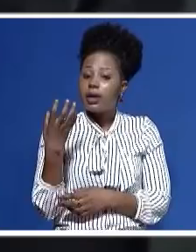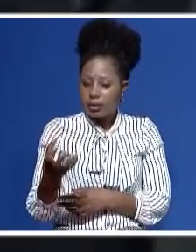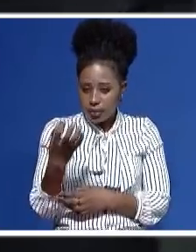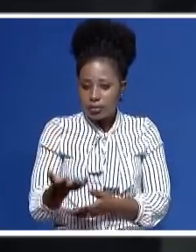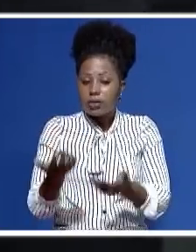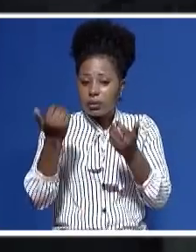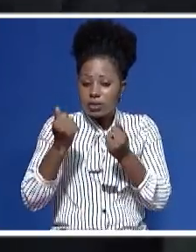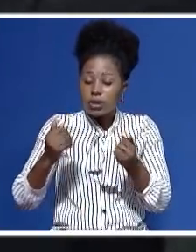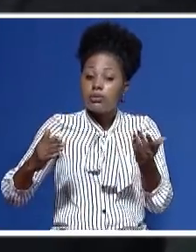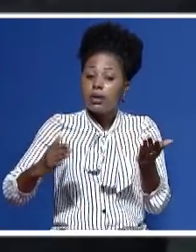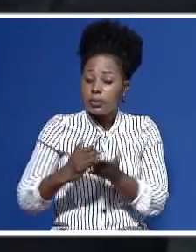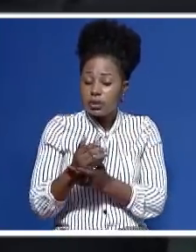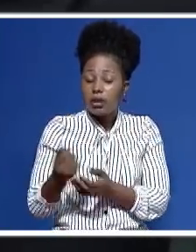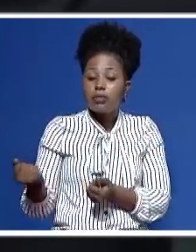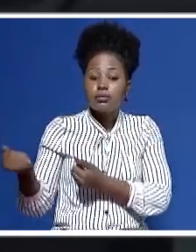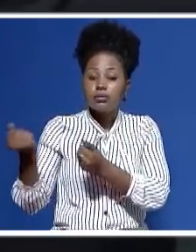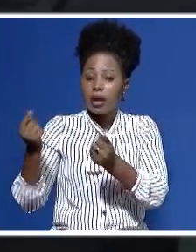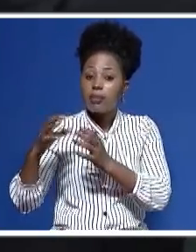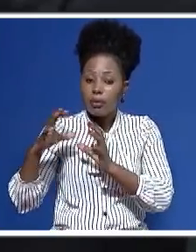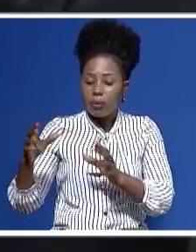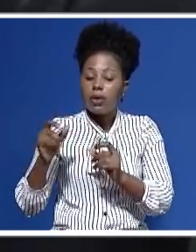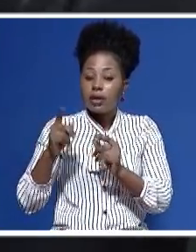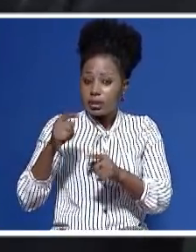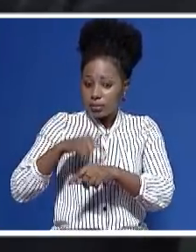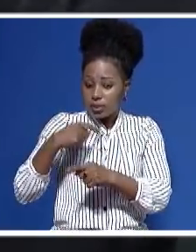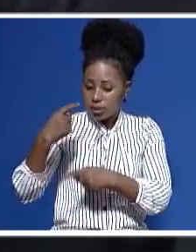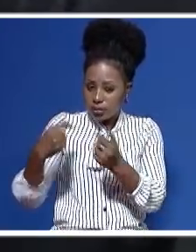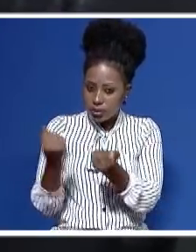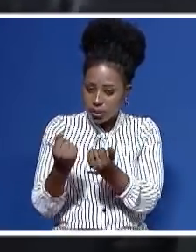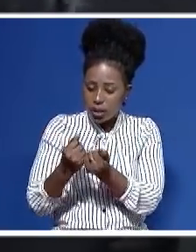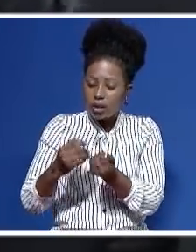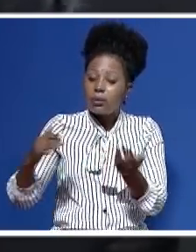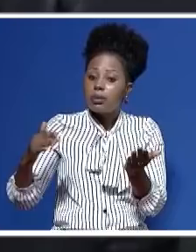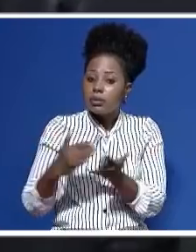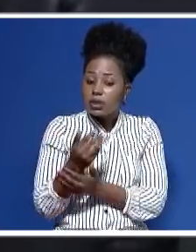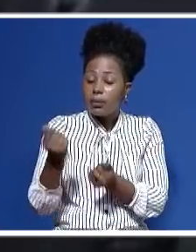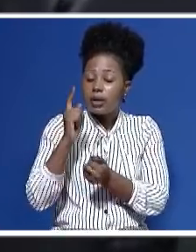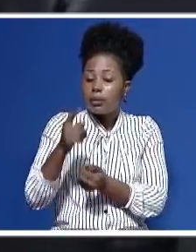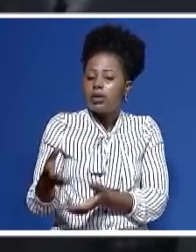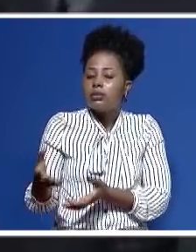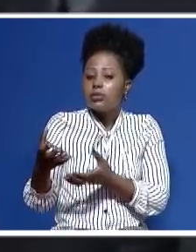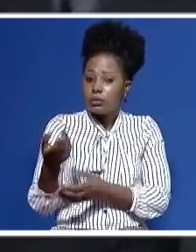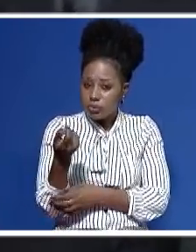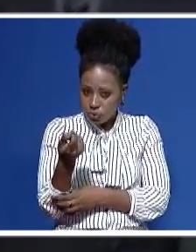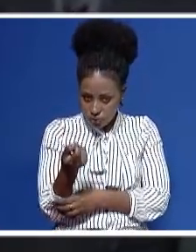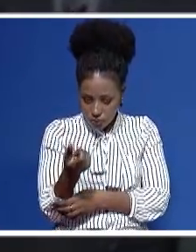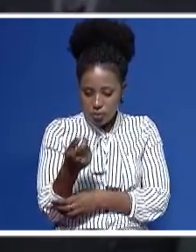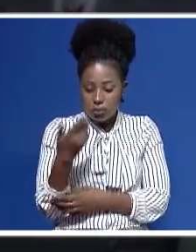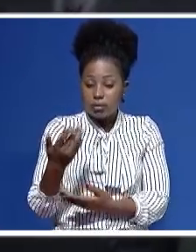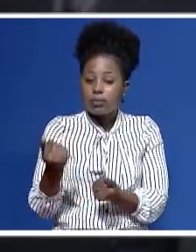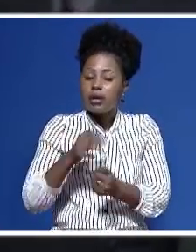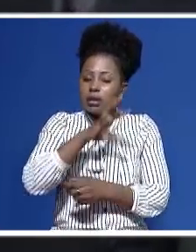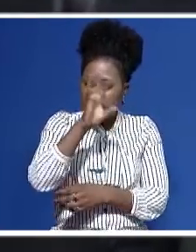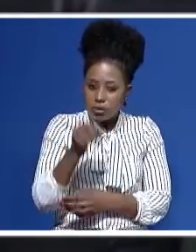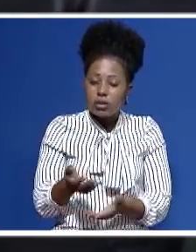tunaweza tukaamua kupitisha malori makubwa, lakini kwenye eneo jingine tunalotengeneza tutapitisha magari yenye uzito mdogo ili sasa magari